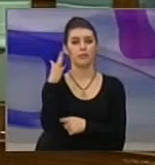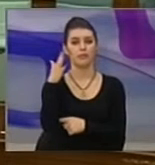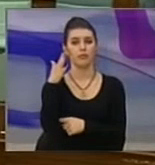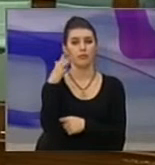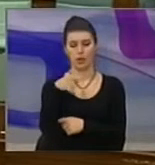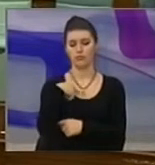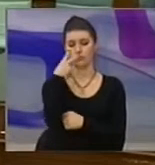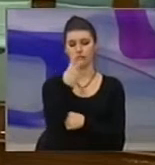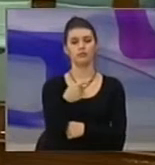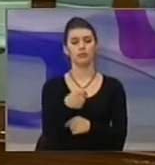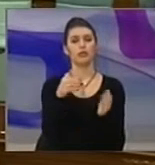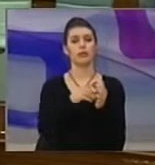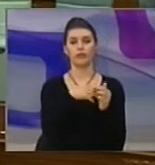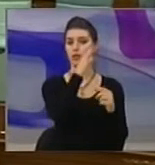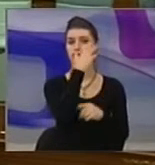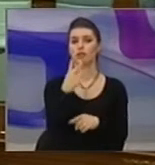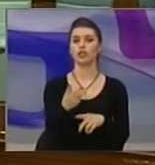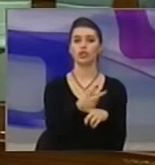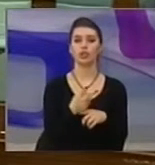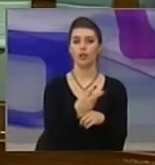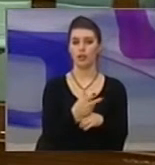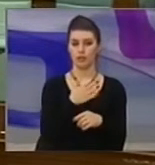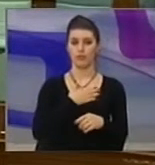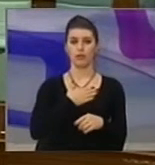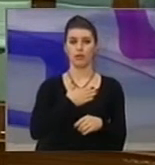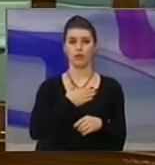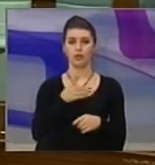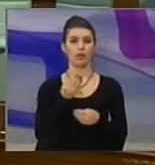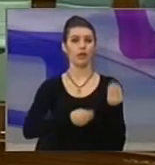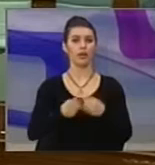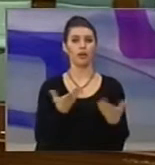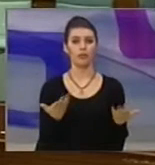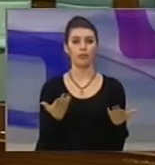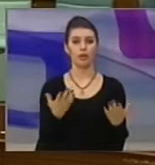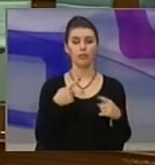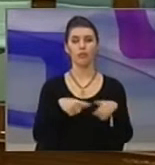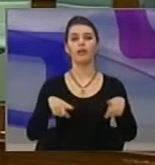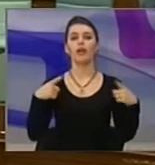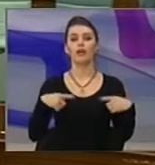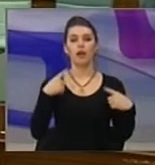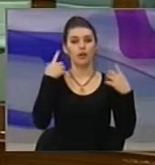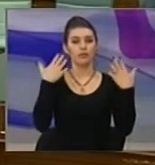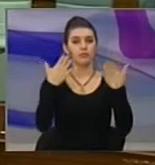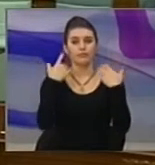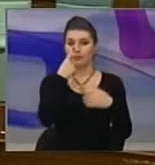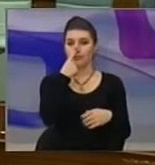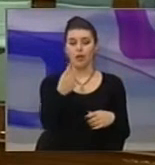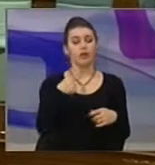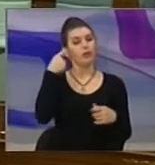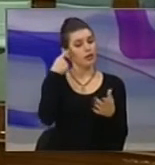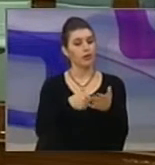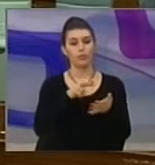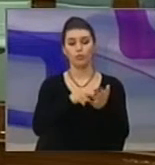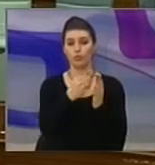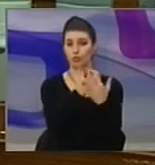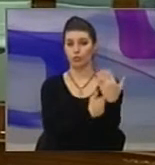resset pjore janë me Inter nacional që Kan eekte ekonomike dhe ekologjike praj konseroj Se në Program doë duë